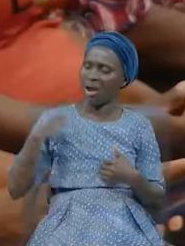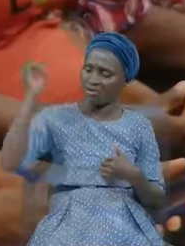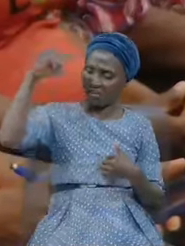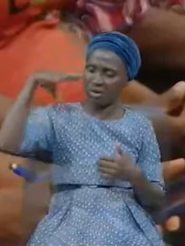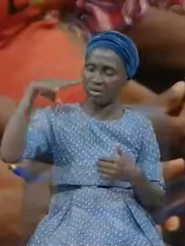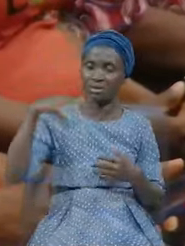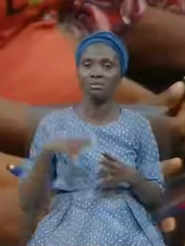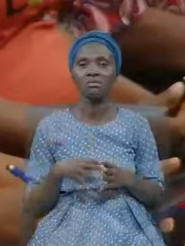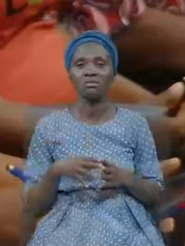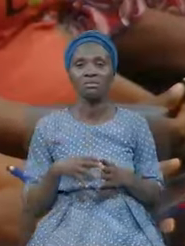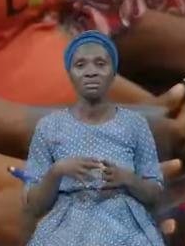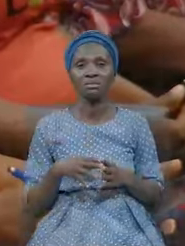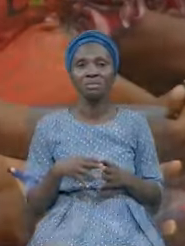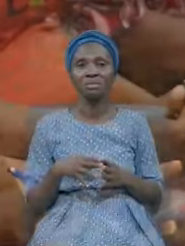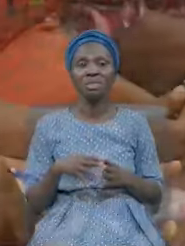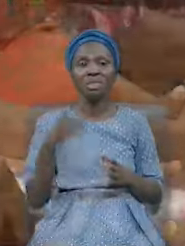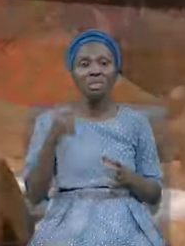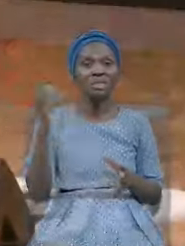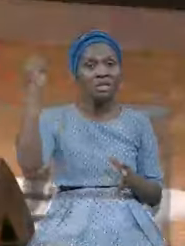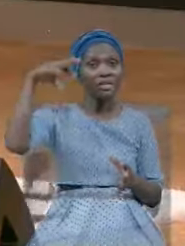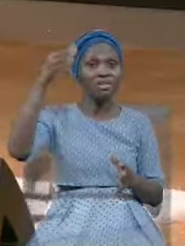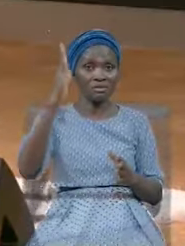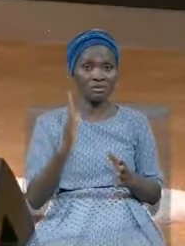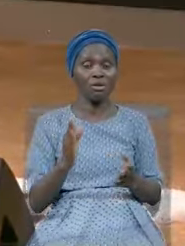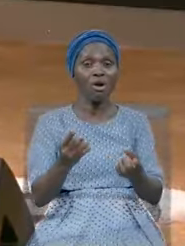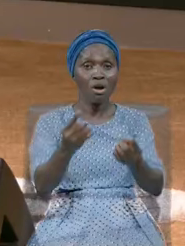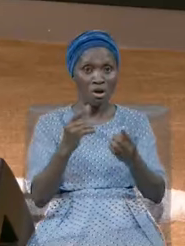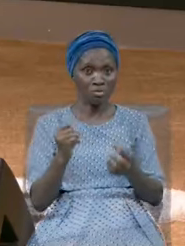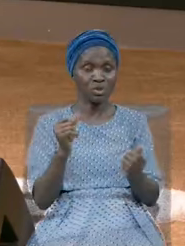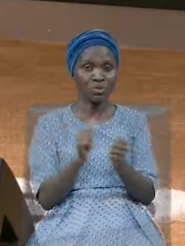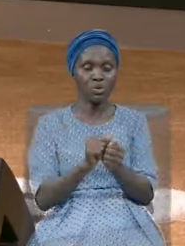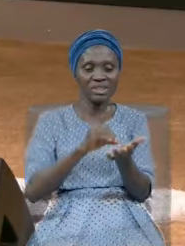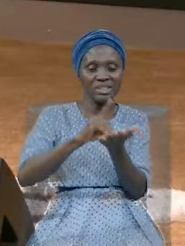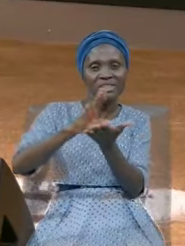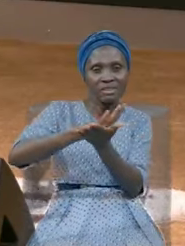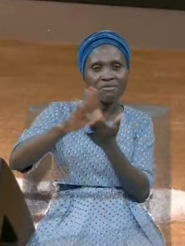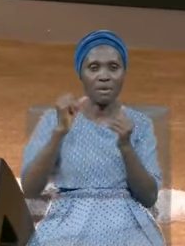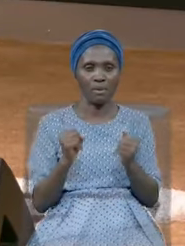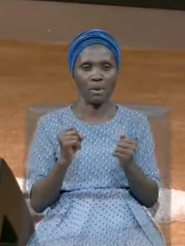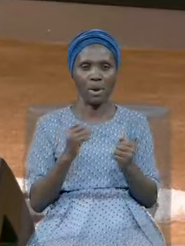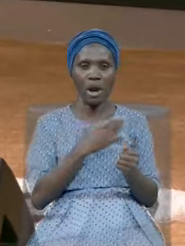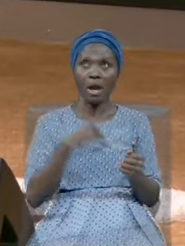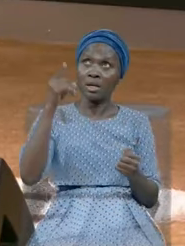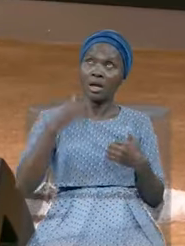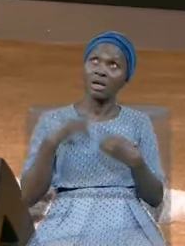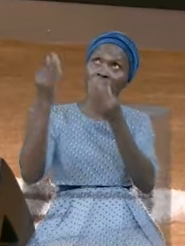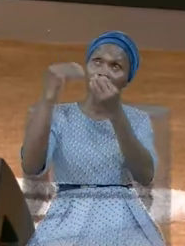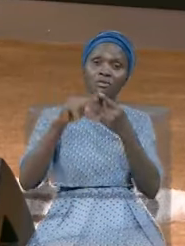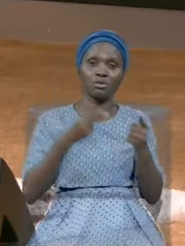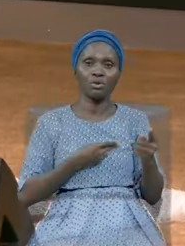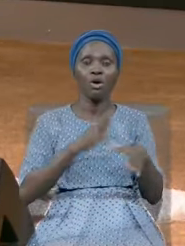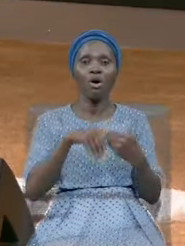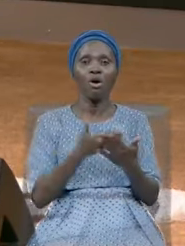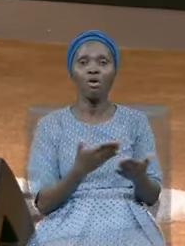la grâce de Dieu vient avec la puissance divine et il nous a donné tout